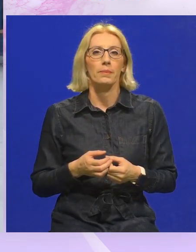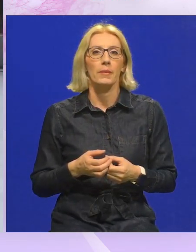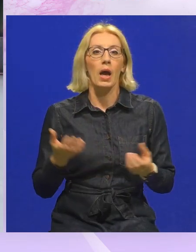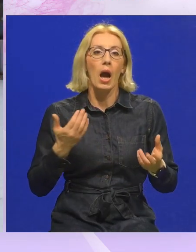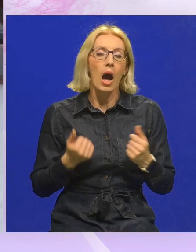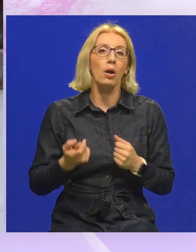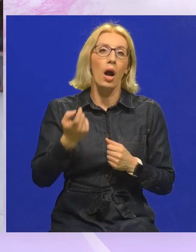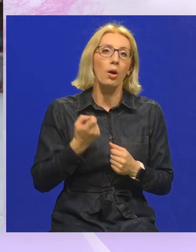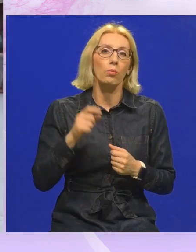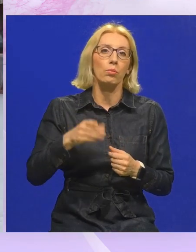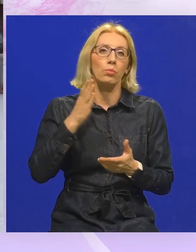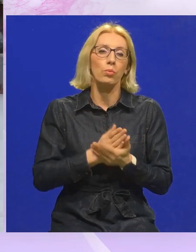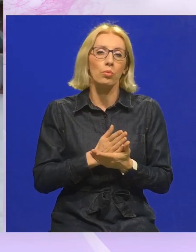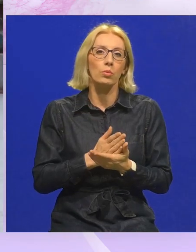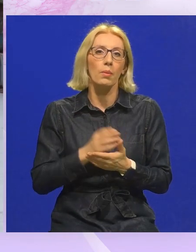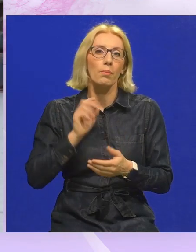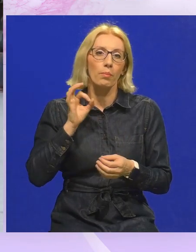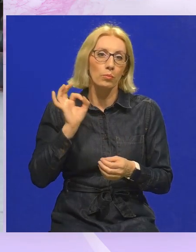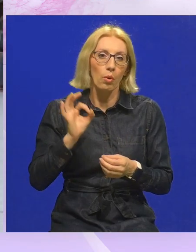ako bude sve prošlo u redu, a nadamo se doći,